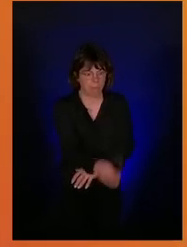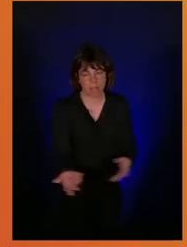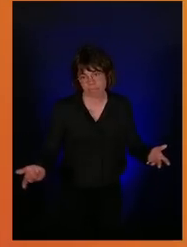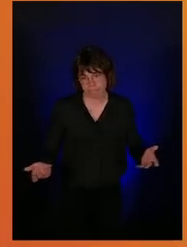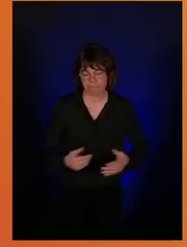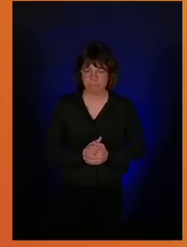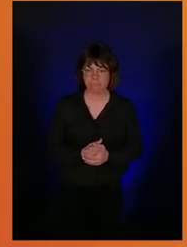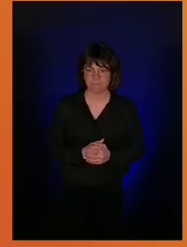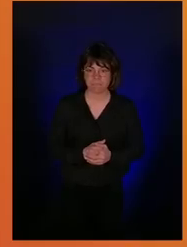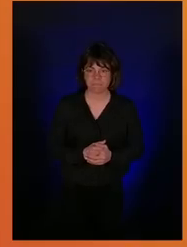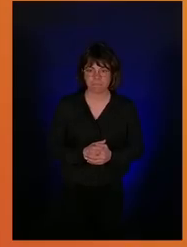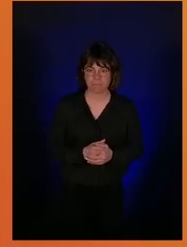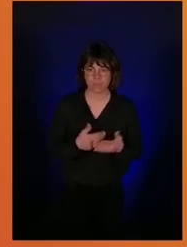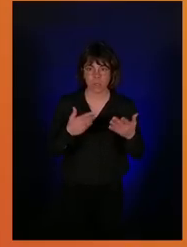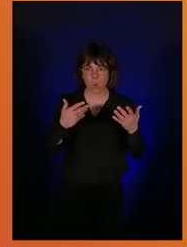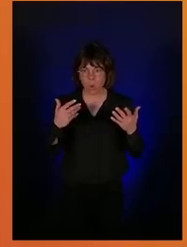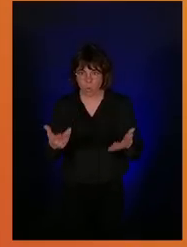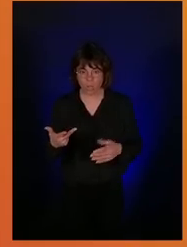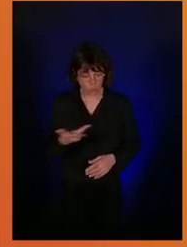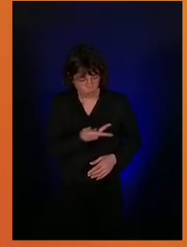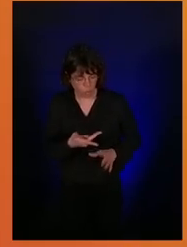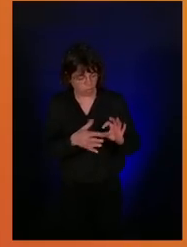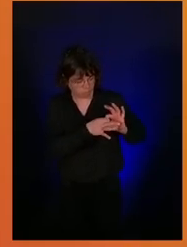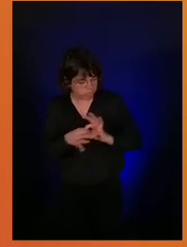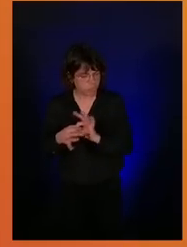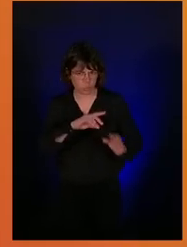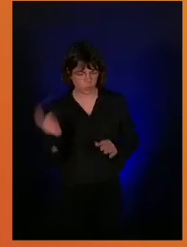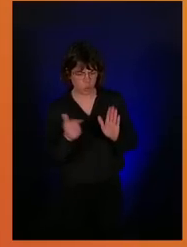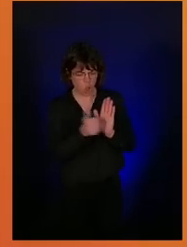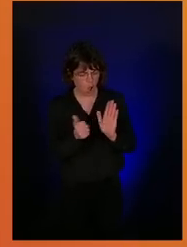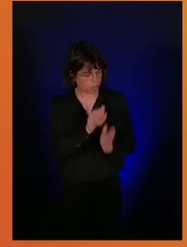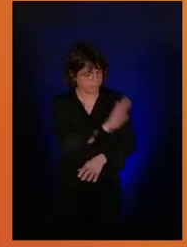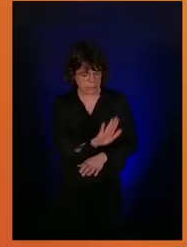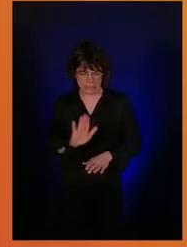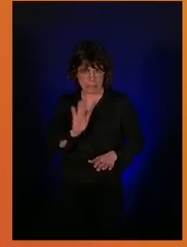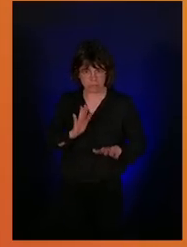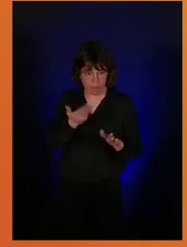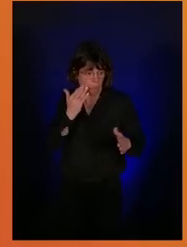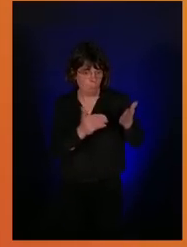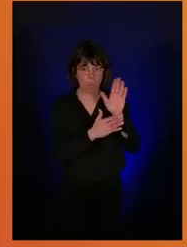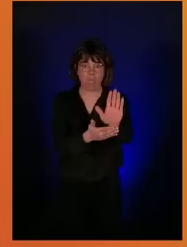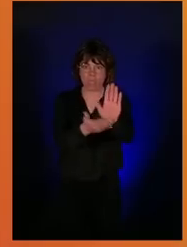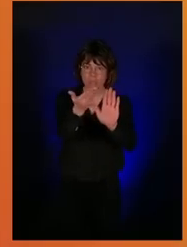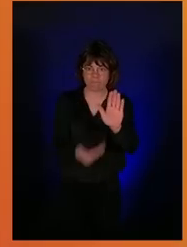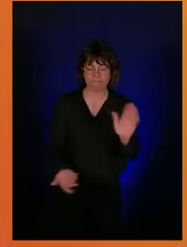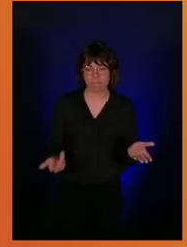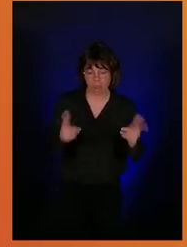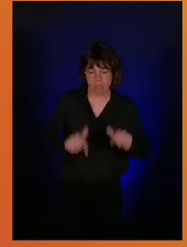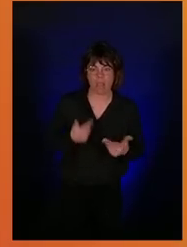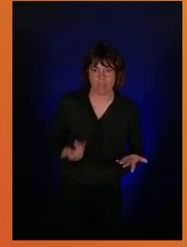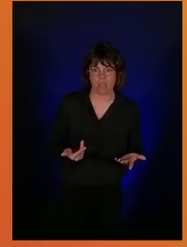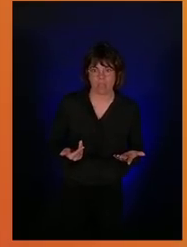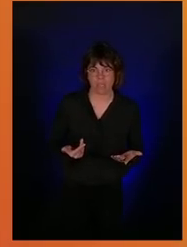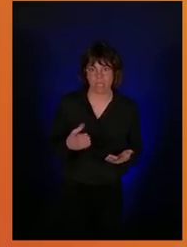que on nous a tous regardé, on était le trio, le bon, la brute, le truand, voilà, on a fait tout le cinéma parce qu'il fallait que ça se voit. Je peux vous dire que moi, il n'y a qu'à